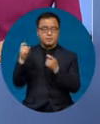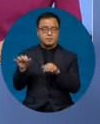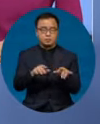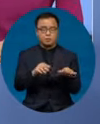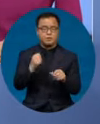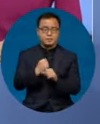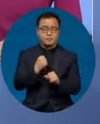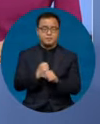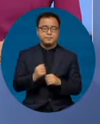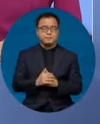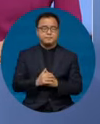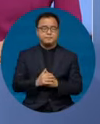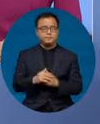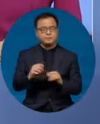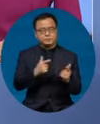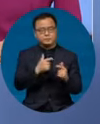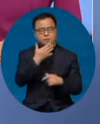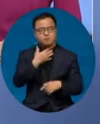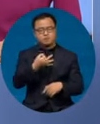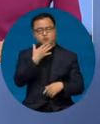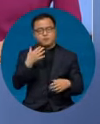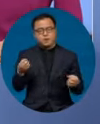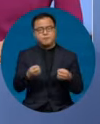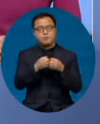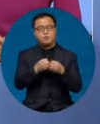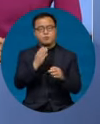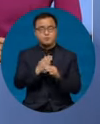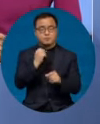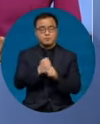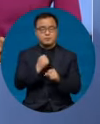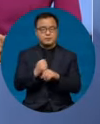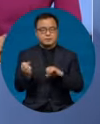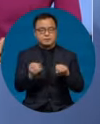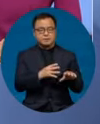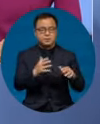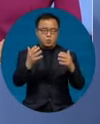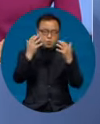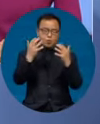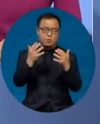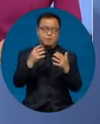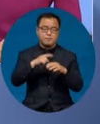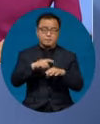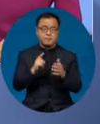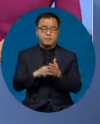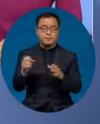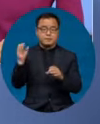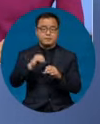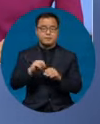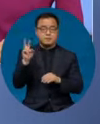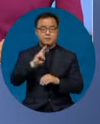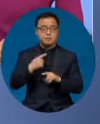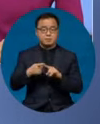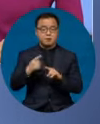작곡합니다. 여러 불행이 겹쳤던 시기에 만들어진 곡이기에 상실감, 고통, 비장함이 담긴 음악이라고 평가되고요.